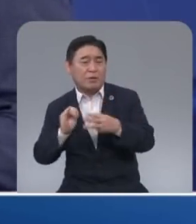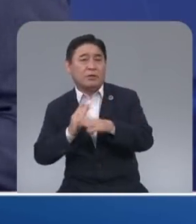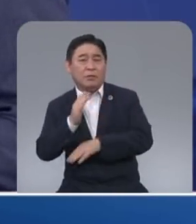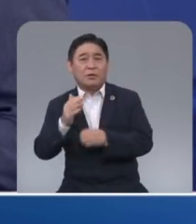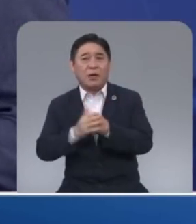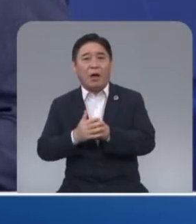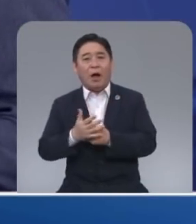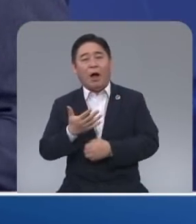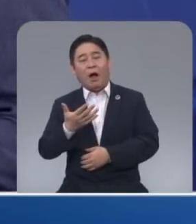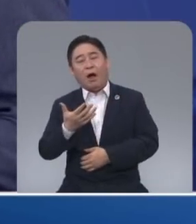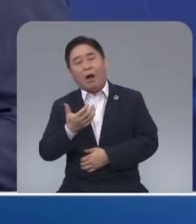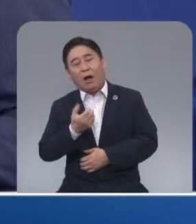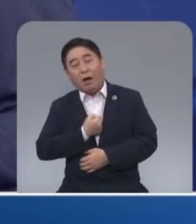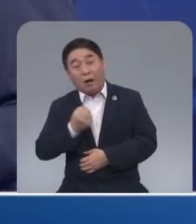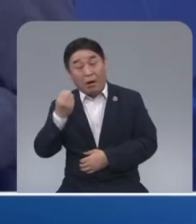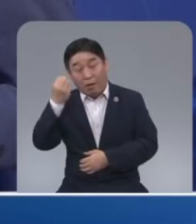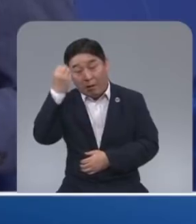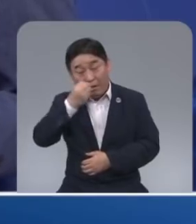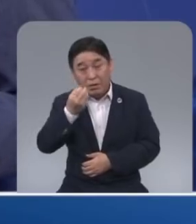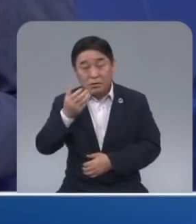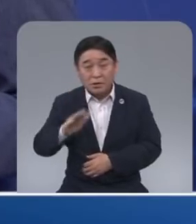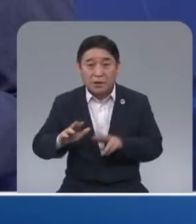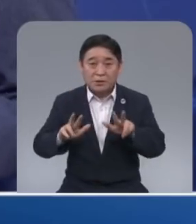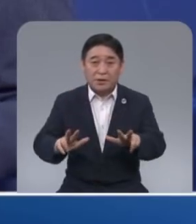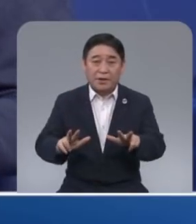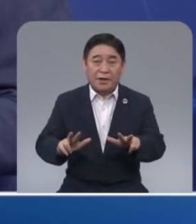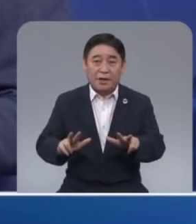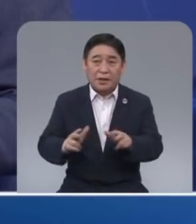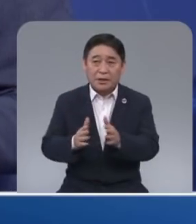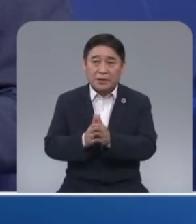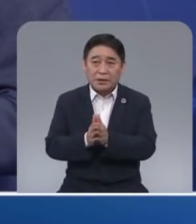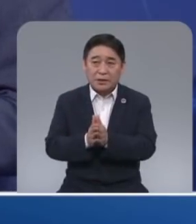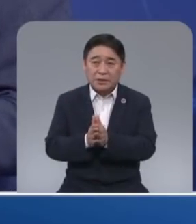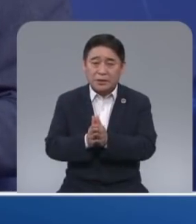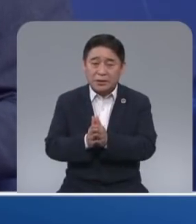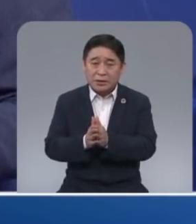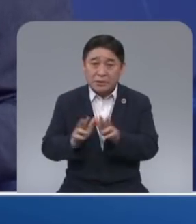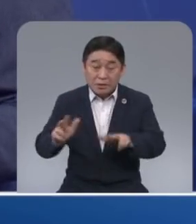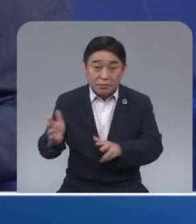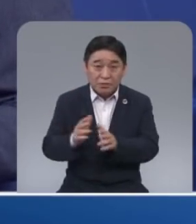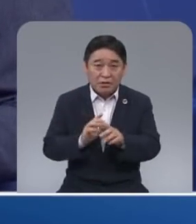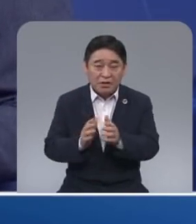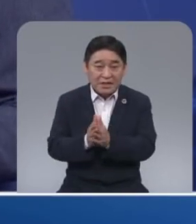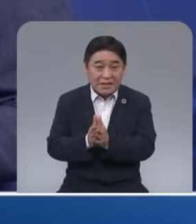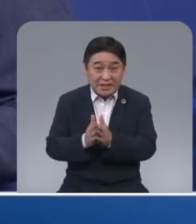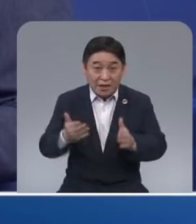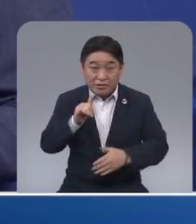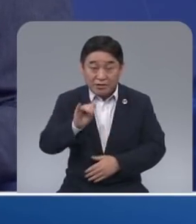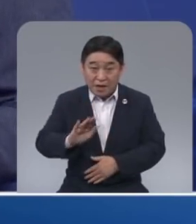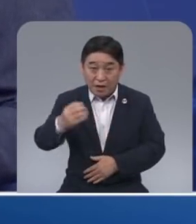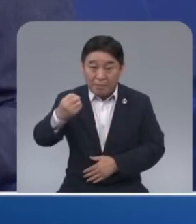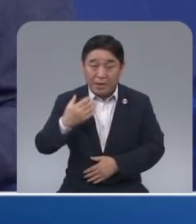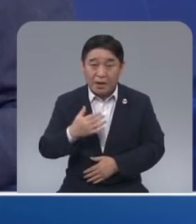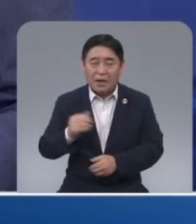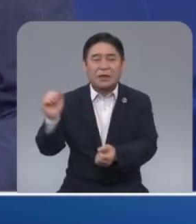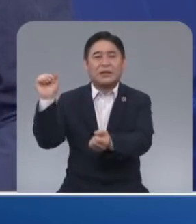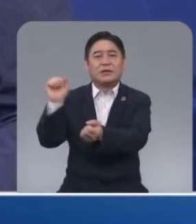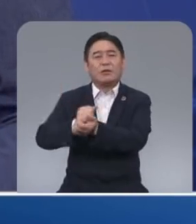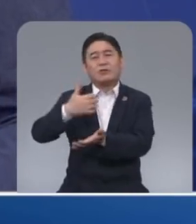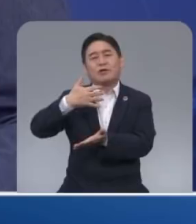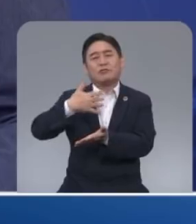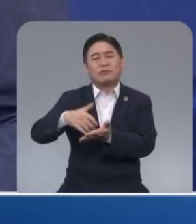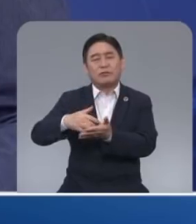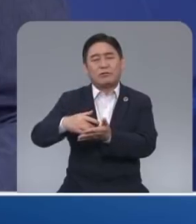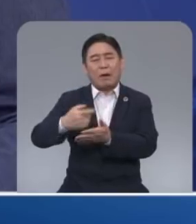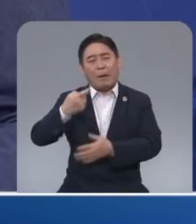좀 충격적인 내용이라는 생각이 드는데 근데 이게 이제 시작일 수도 있다는 그런 말씀이신 거잖아요. 사실 확진자 규모의 숫자에